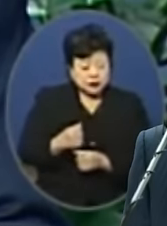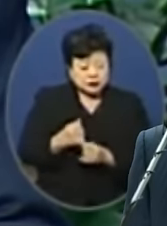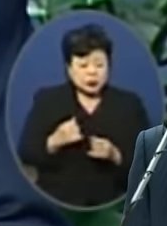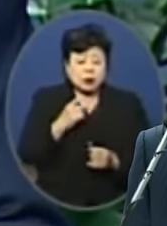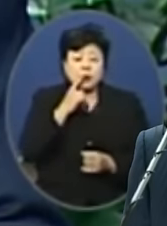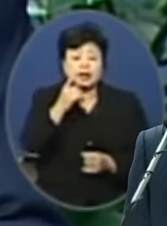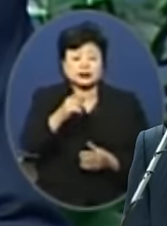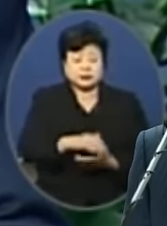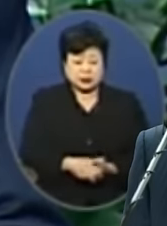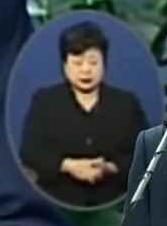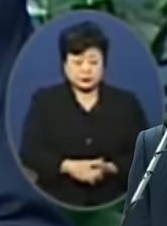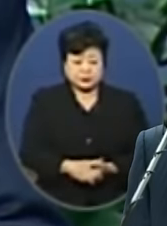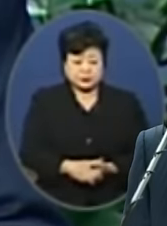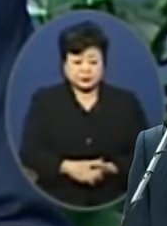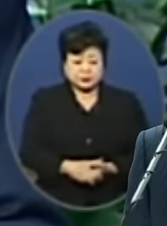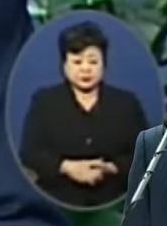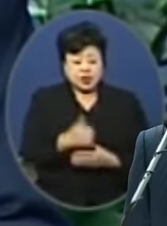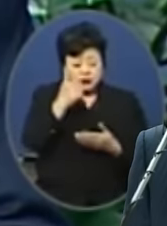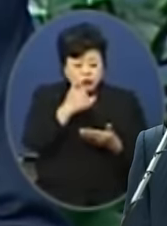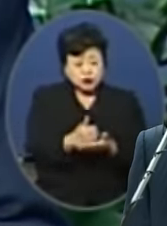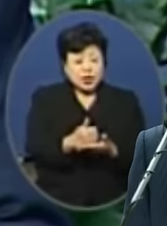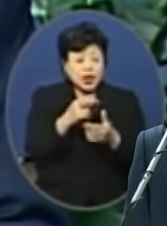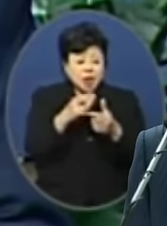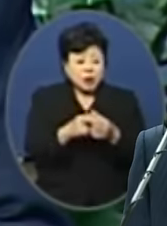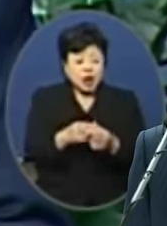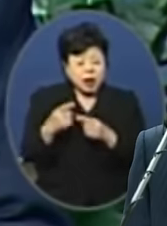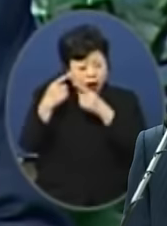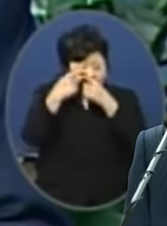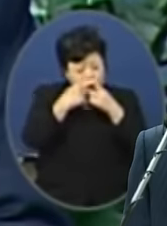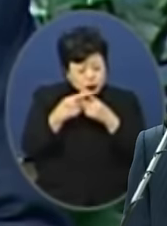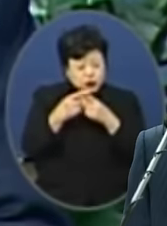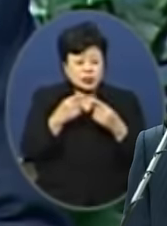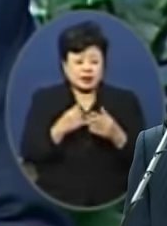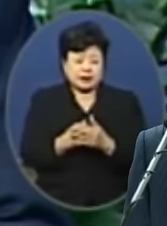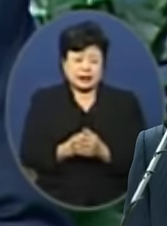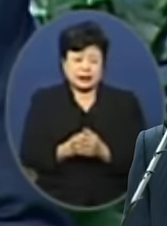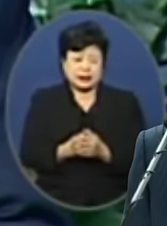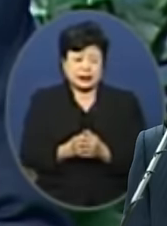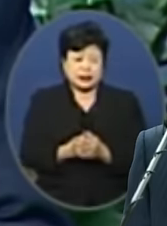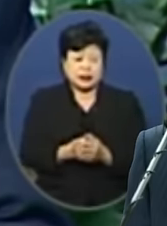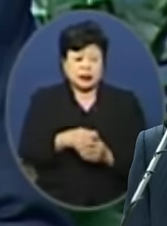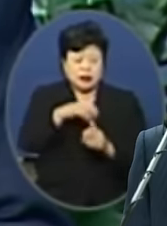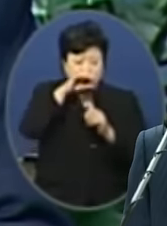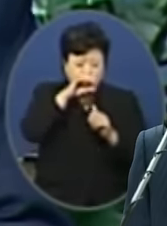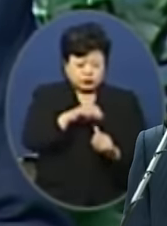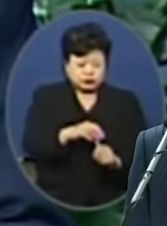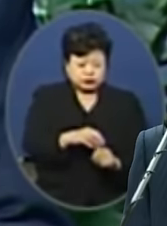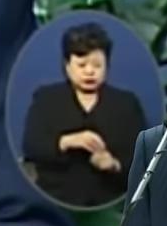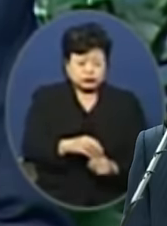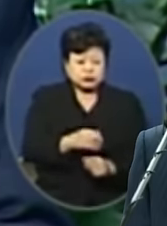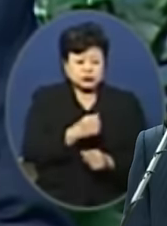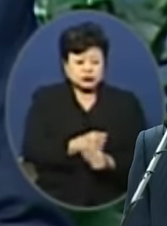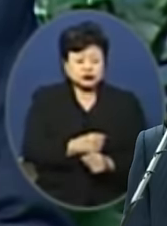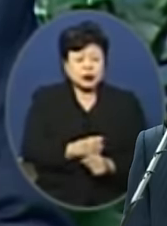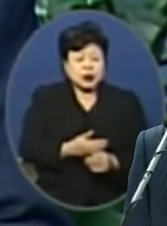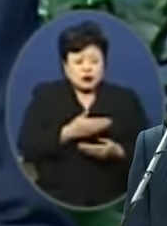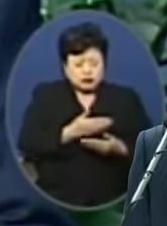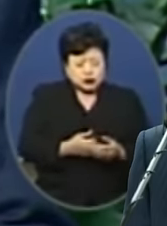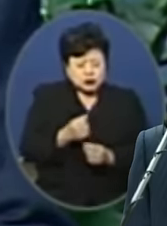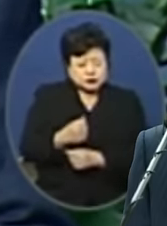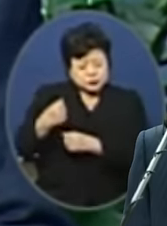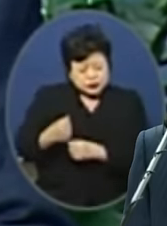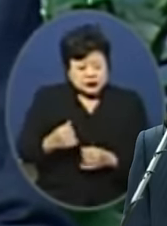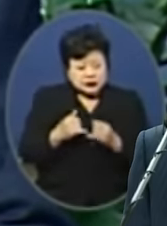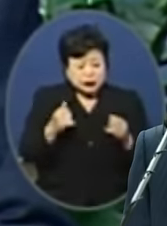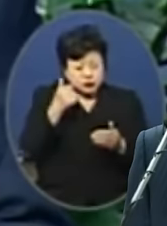했는데 왜냐하면 죄와 허물로 짓눌린 수고하고 무거운 짐진 자인 것입니다. 죄가